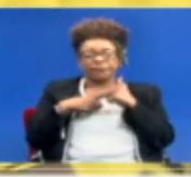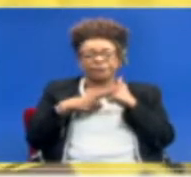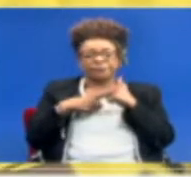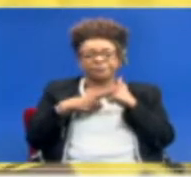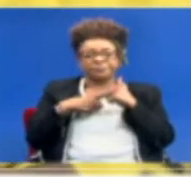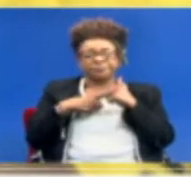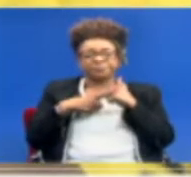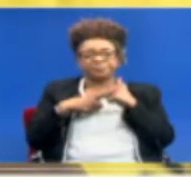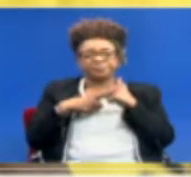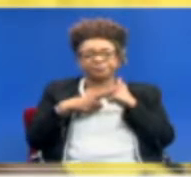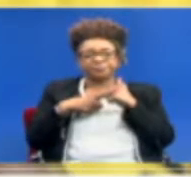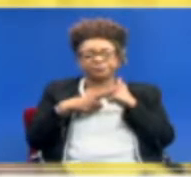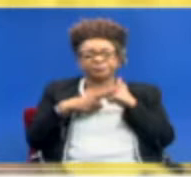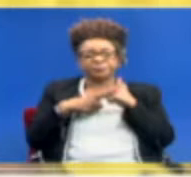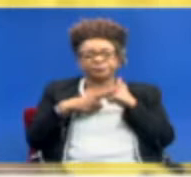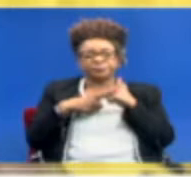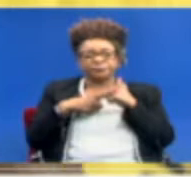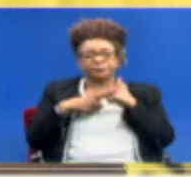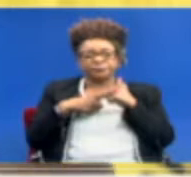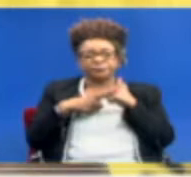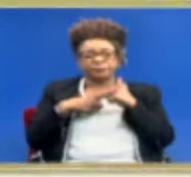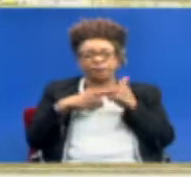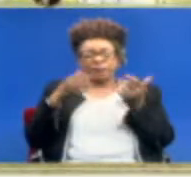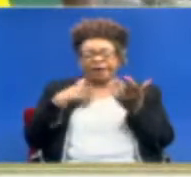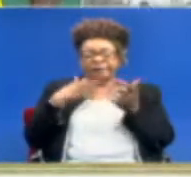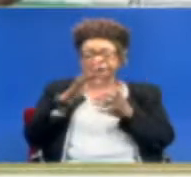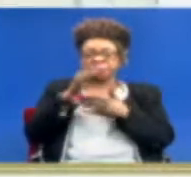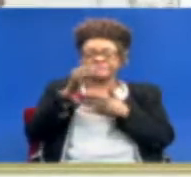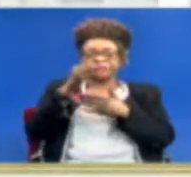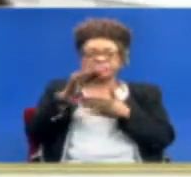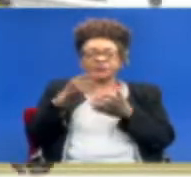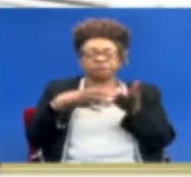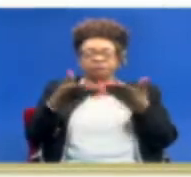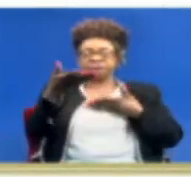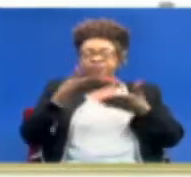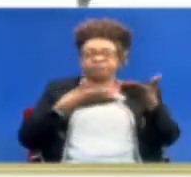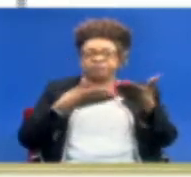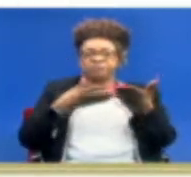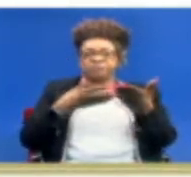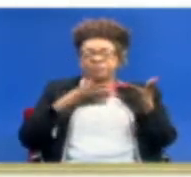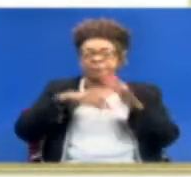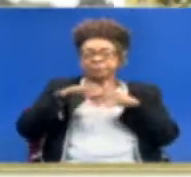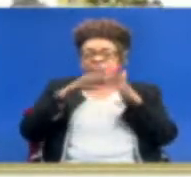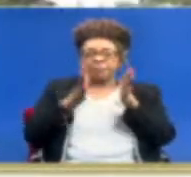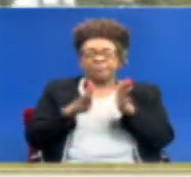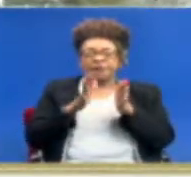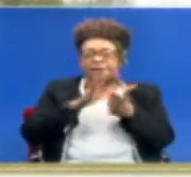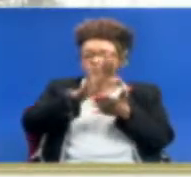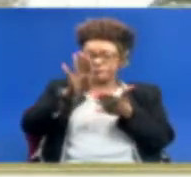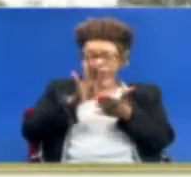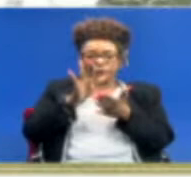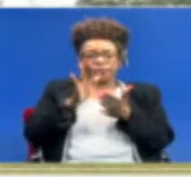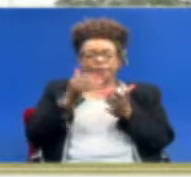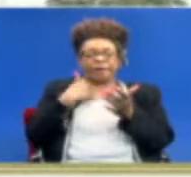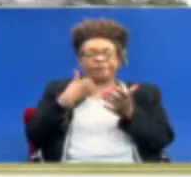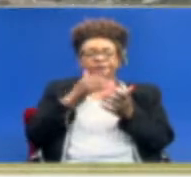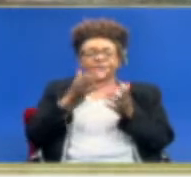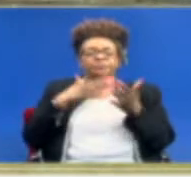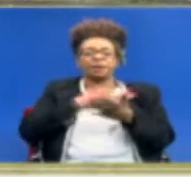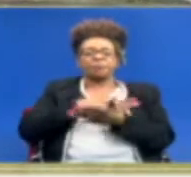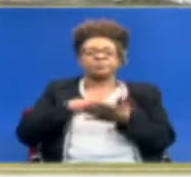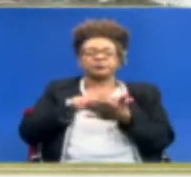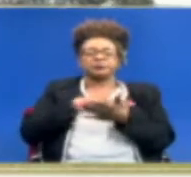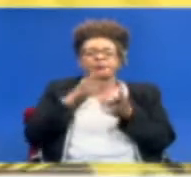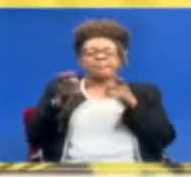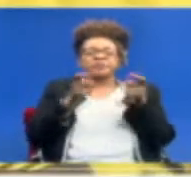Arusha, so for some friendlies and the pre-season training for the players bonding. And it's good, I appreciate management